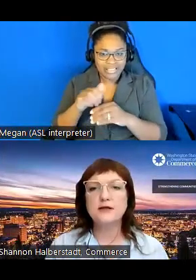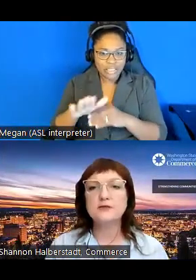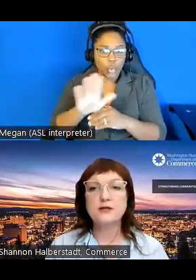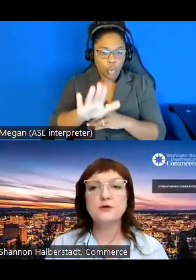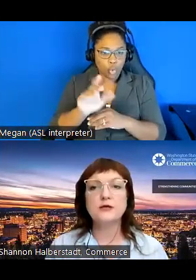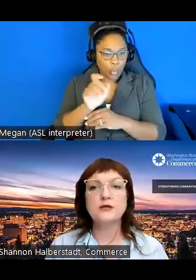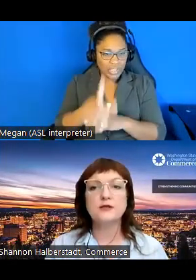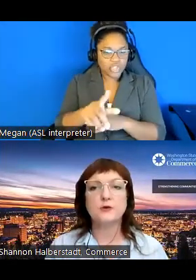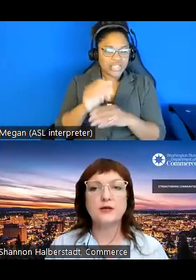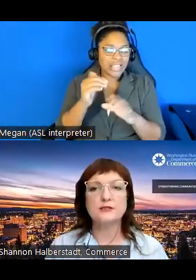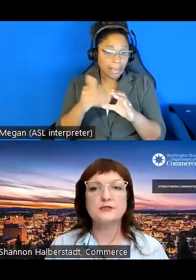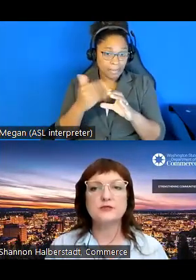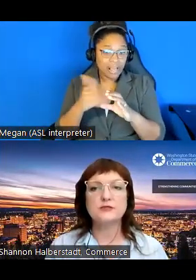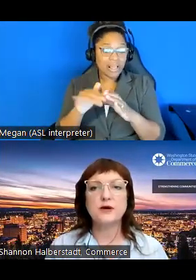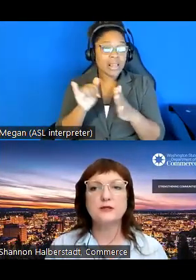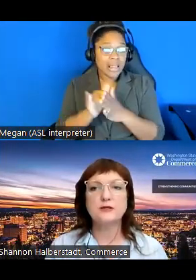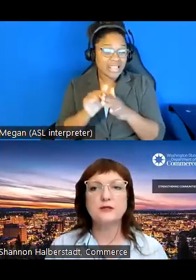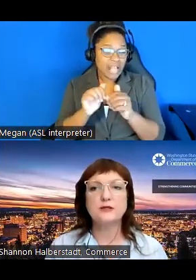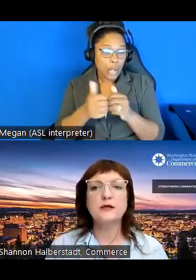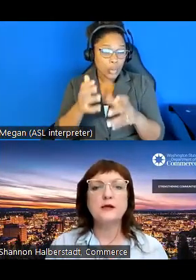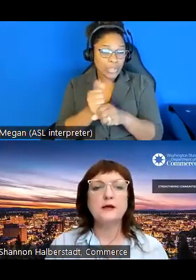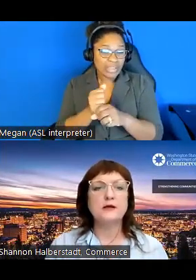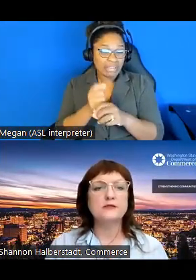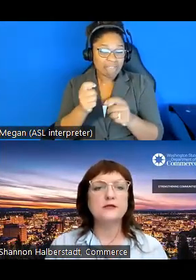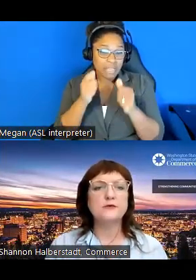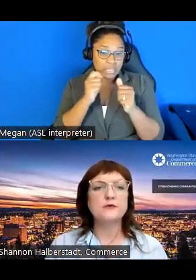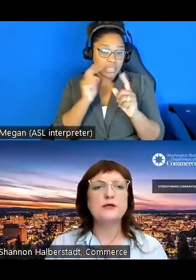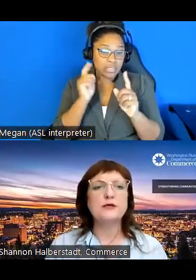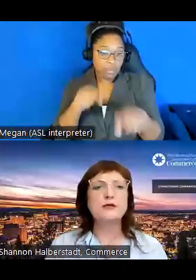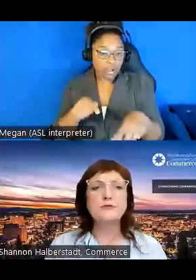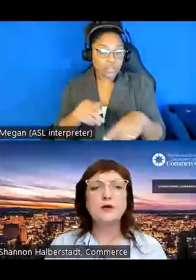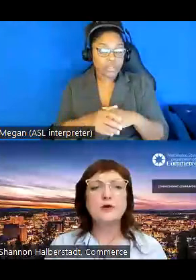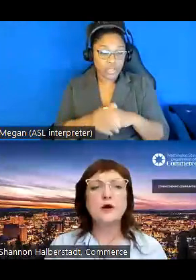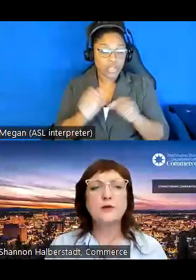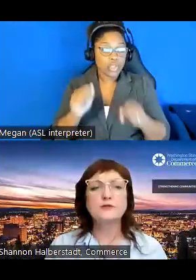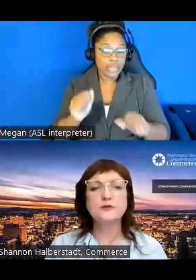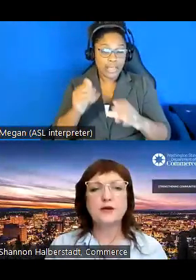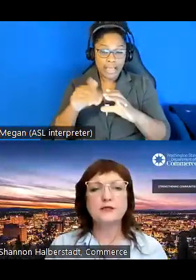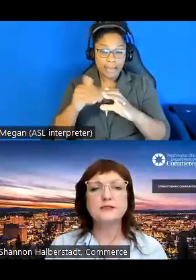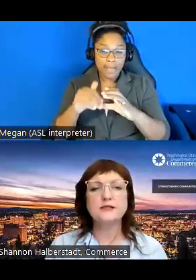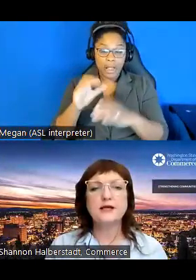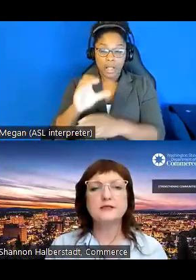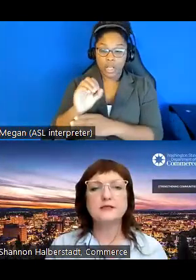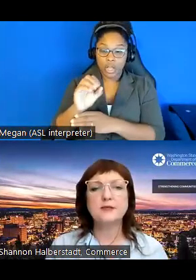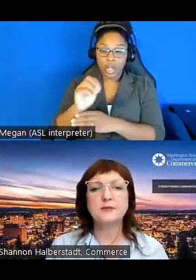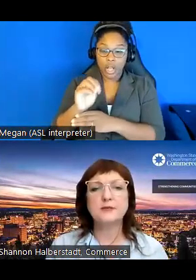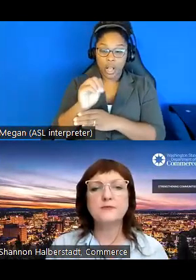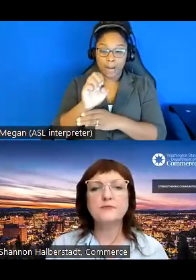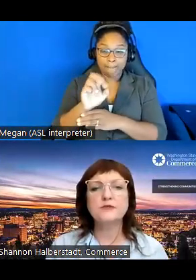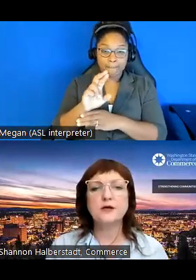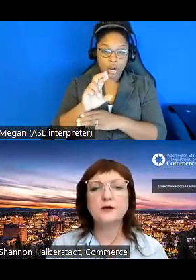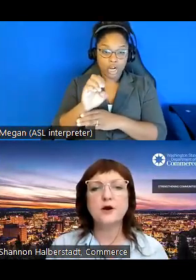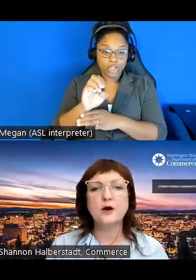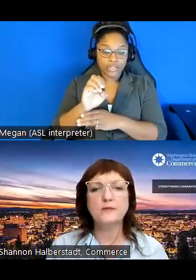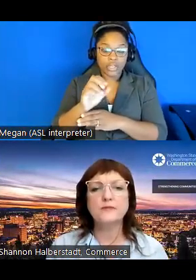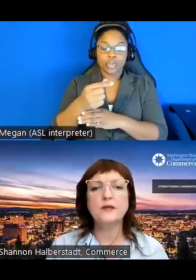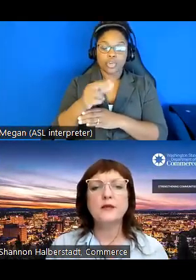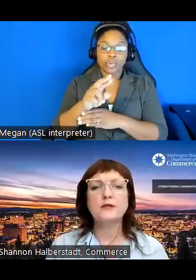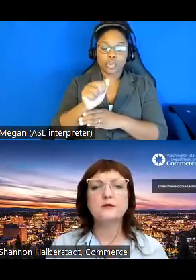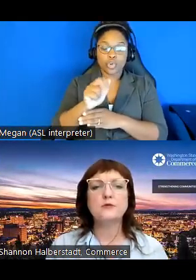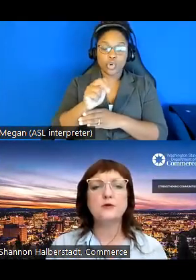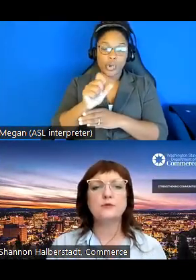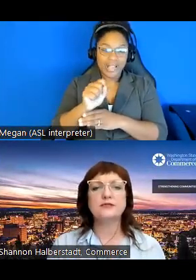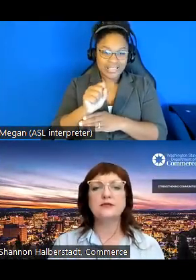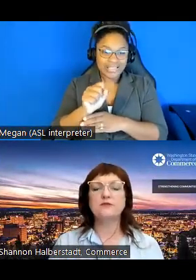전화하시면 됩니다. 그리고 모든 질문들은 이메일로 보내주시면 빨리